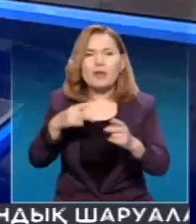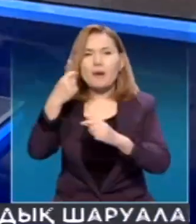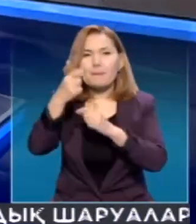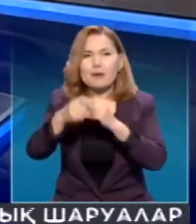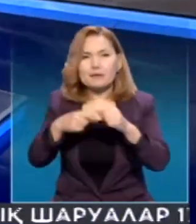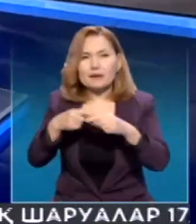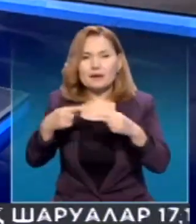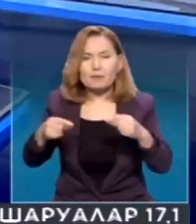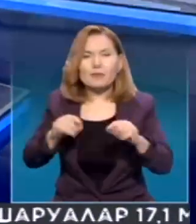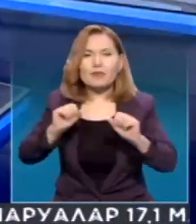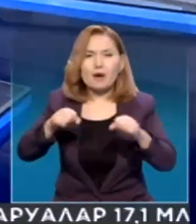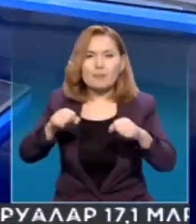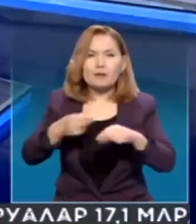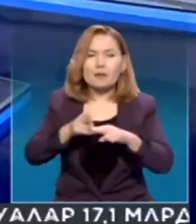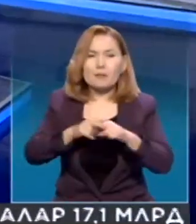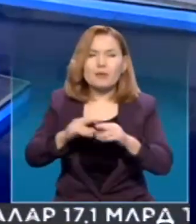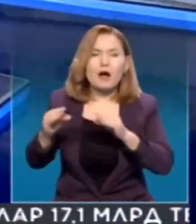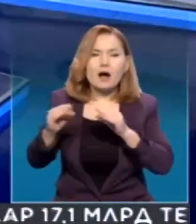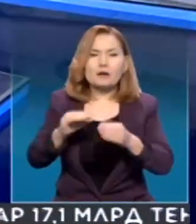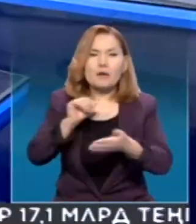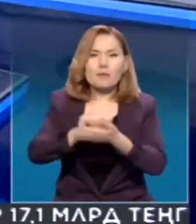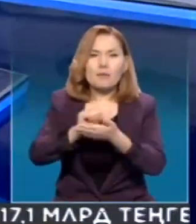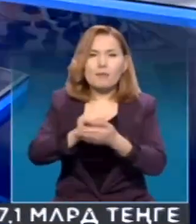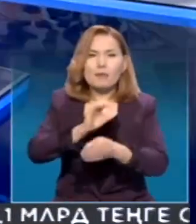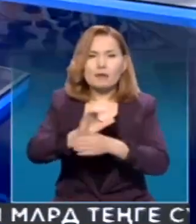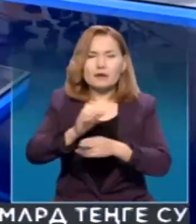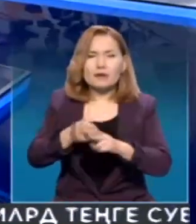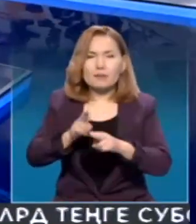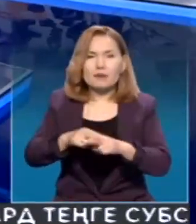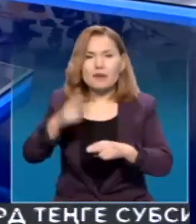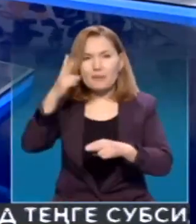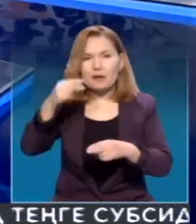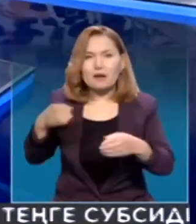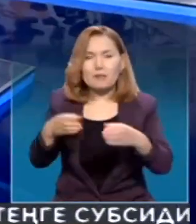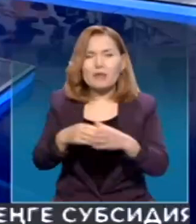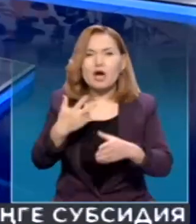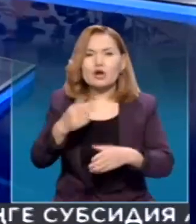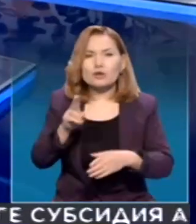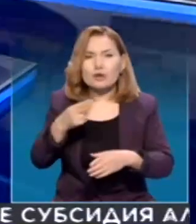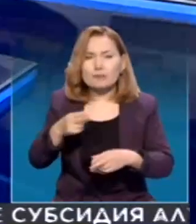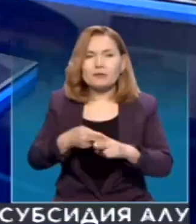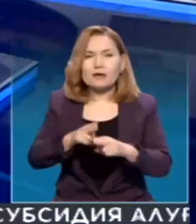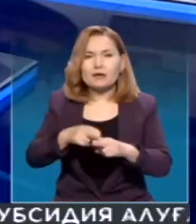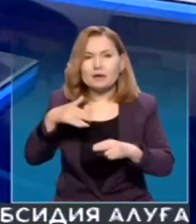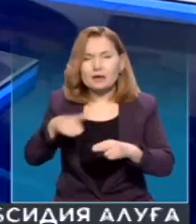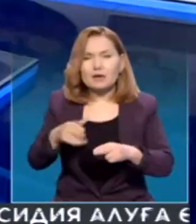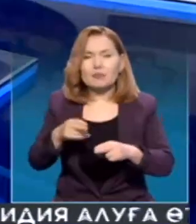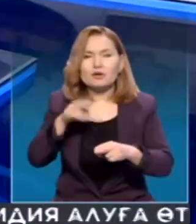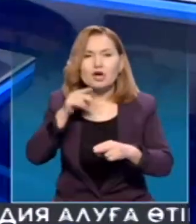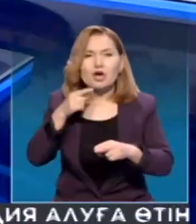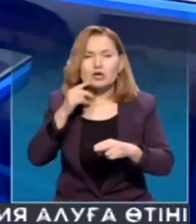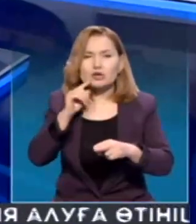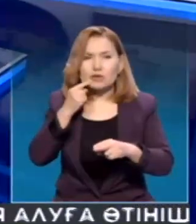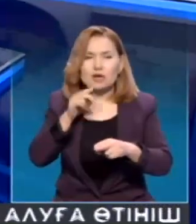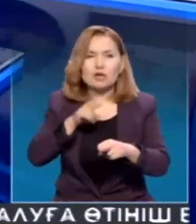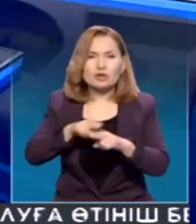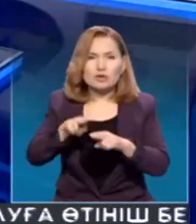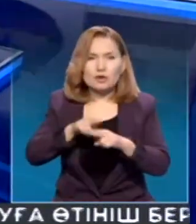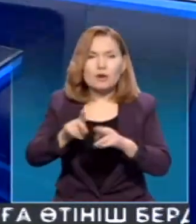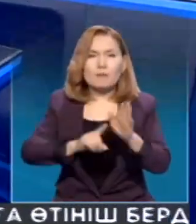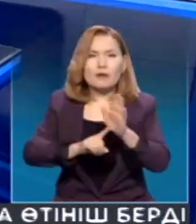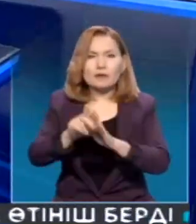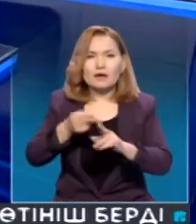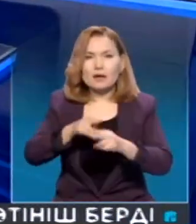материалдар, велосипед тіпті автокөлік басылып еді. Енді бельгиялық компания 3D принтерден шоколад шығаруды бастады. Мұндай